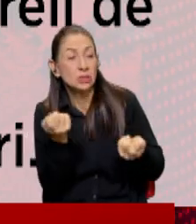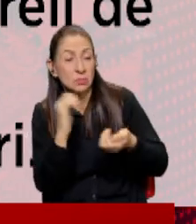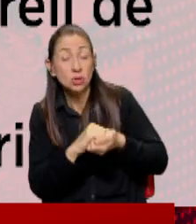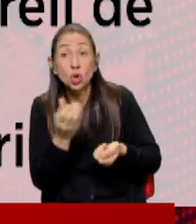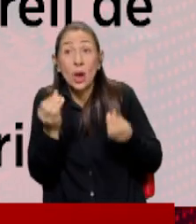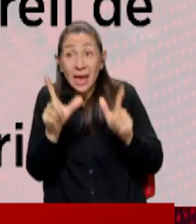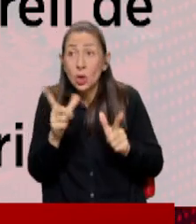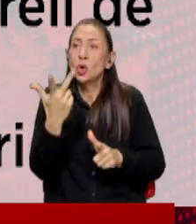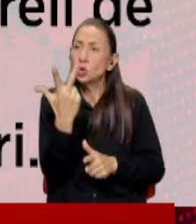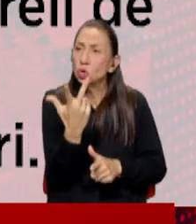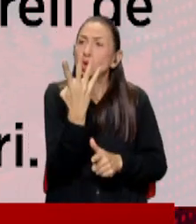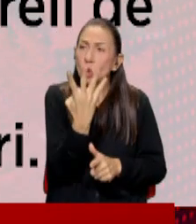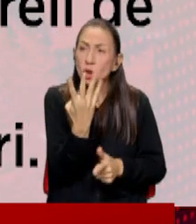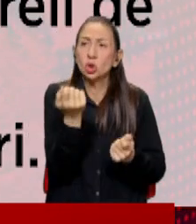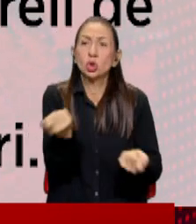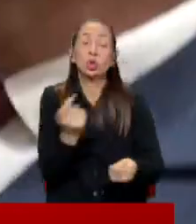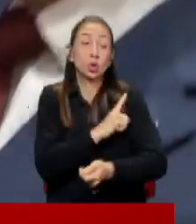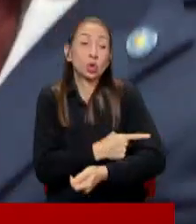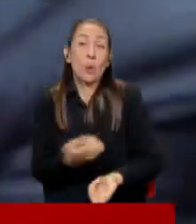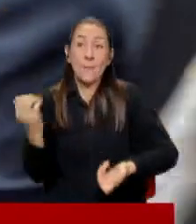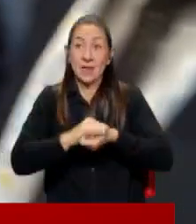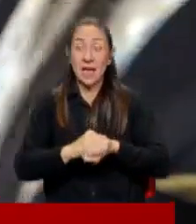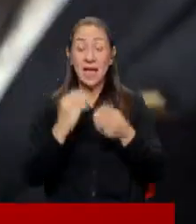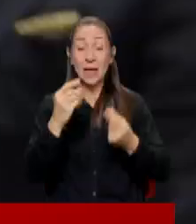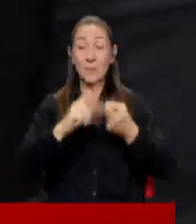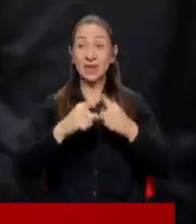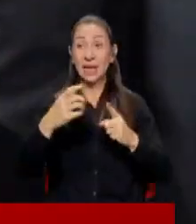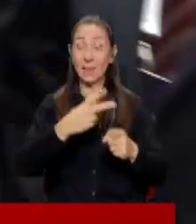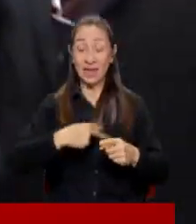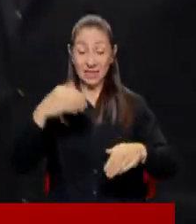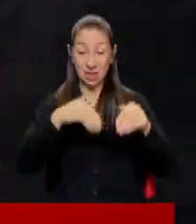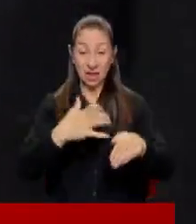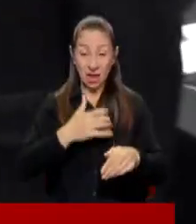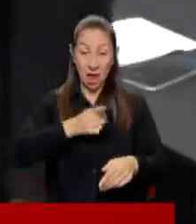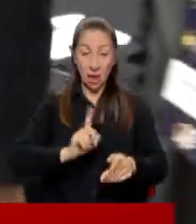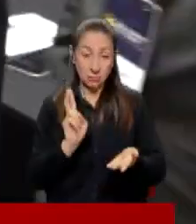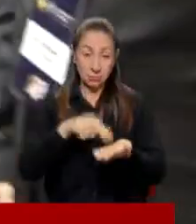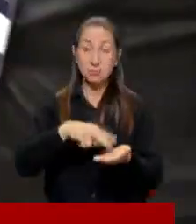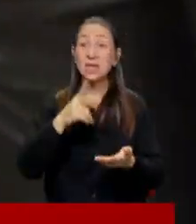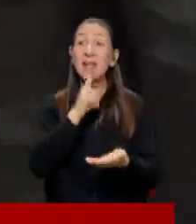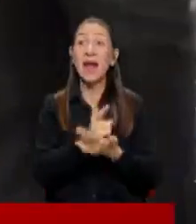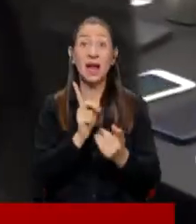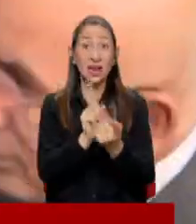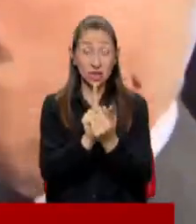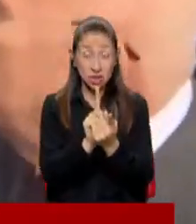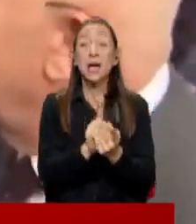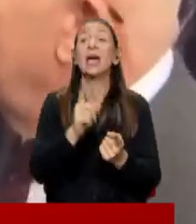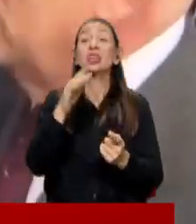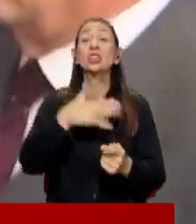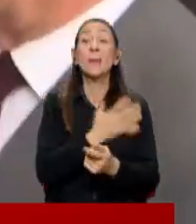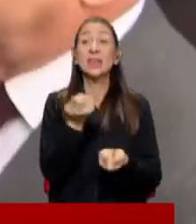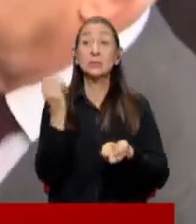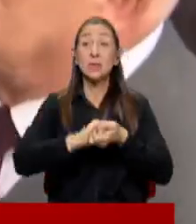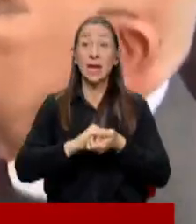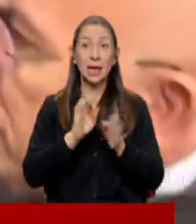gerekiyorsa üçlü dörtlü güç birlikleri iyi Parti'nin yerel seçimde kendi aday larını çıkarmasına yönelik kararına karşı CHP işbirliği